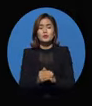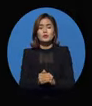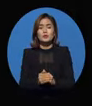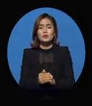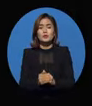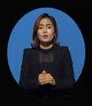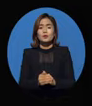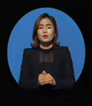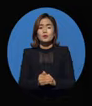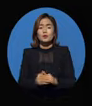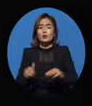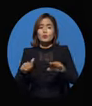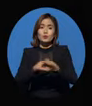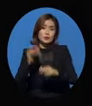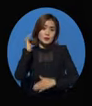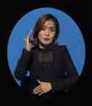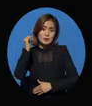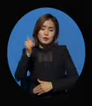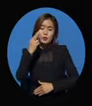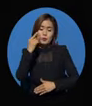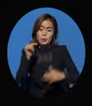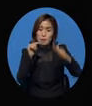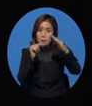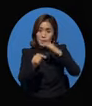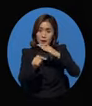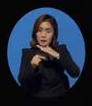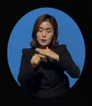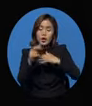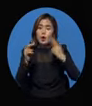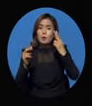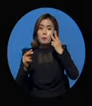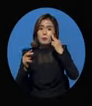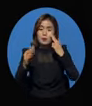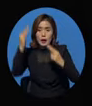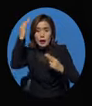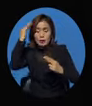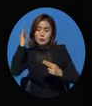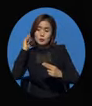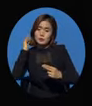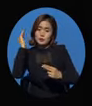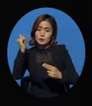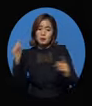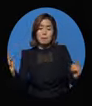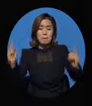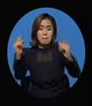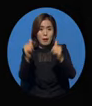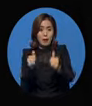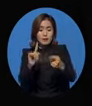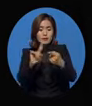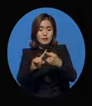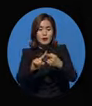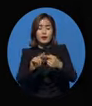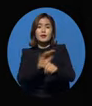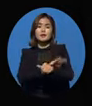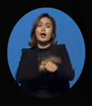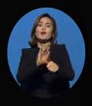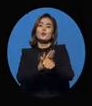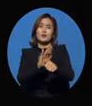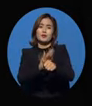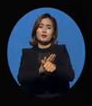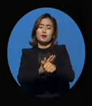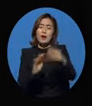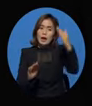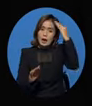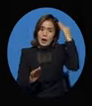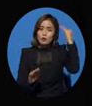분들이 대통령께서 미국을 방문해서 파이 등과 정상회담을 하게 될텐데 이 성공을 잘 뒷받침 해서 이 한미관계